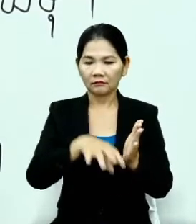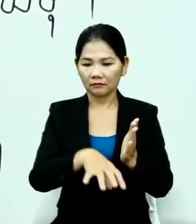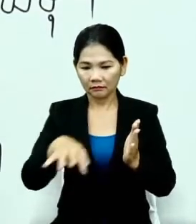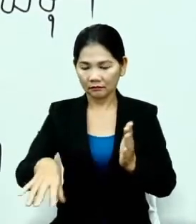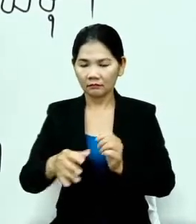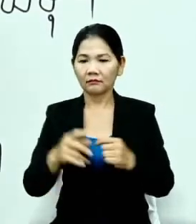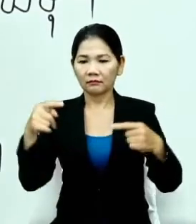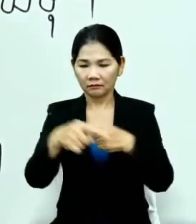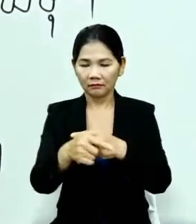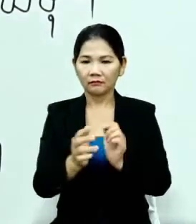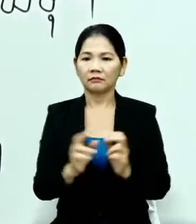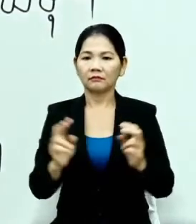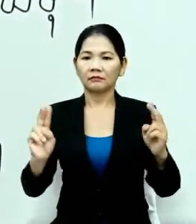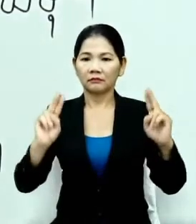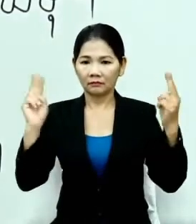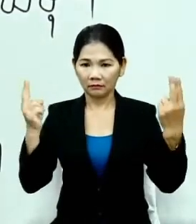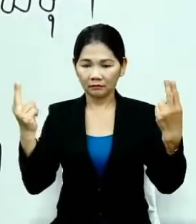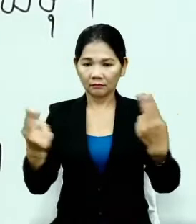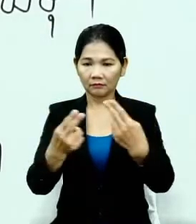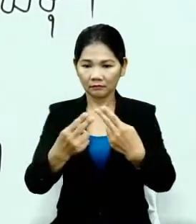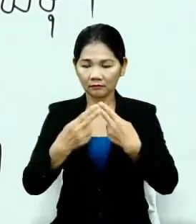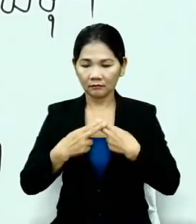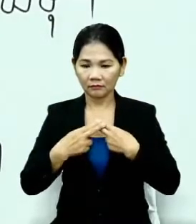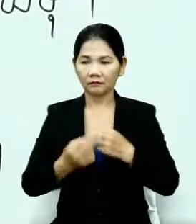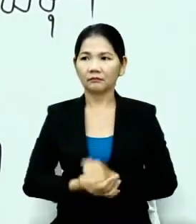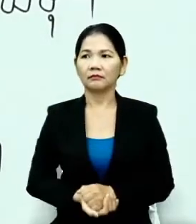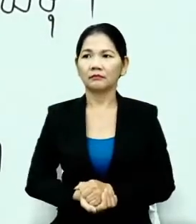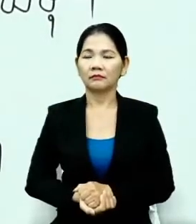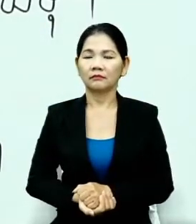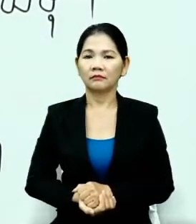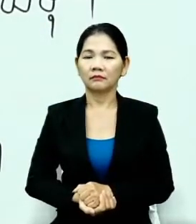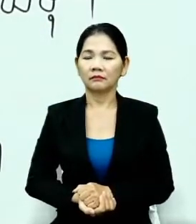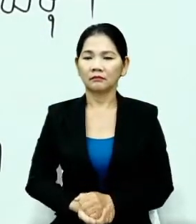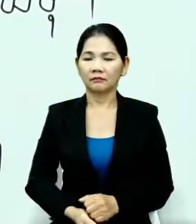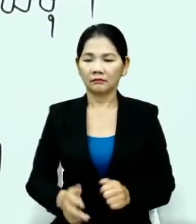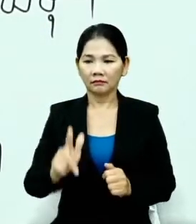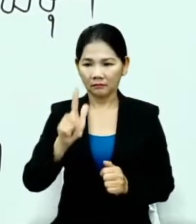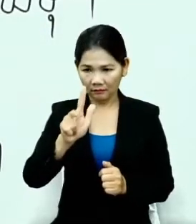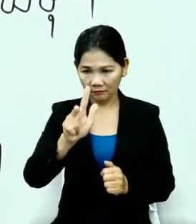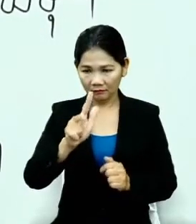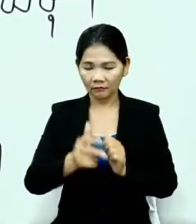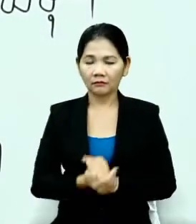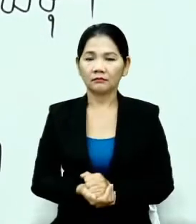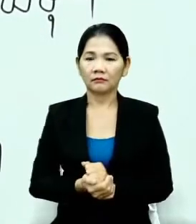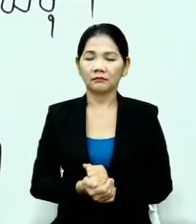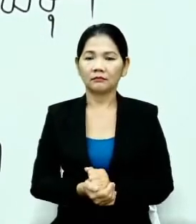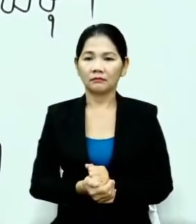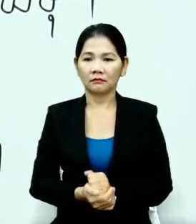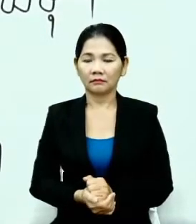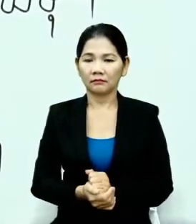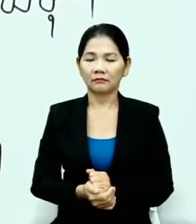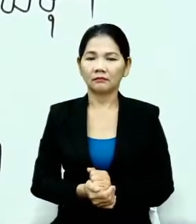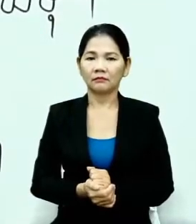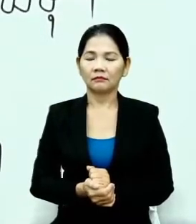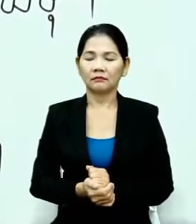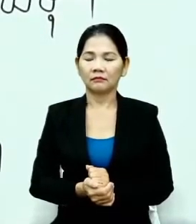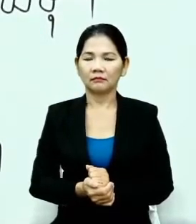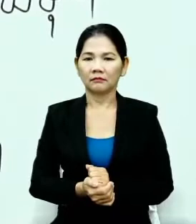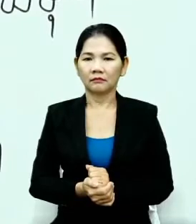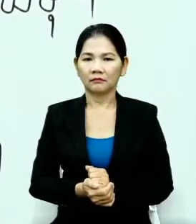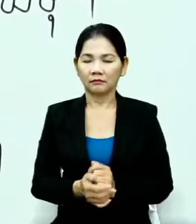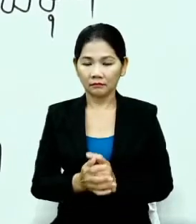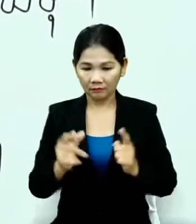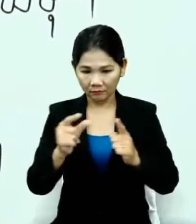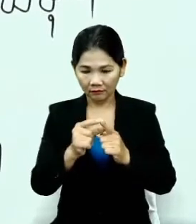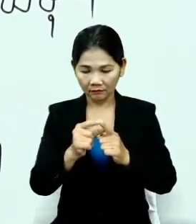nắng ạ xa thiên nạ khổ về vắt chân nạ sạm